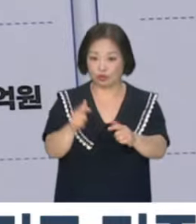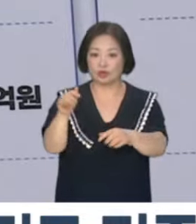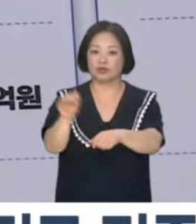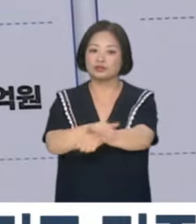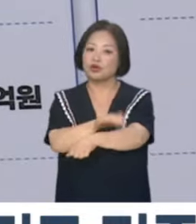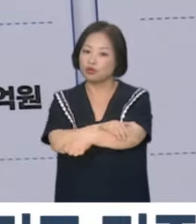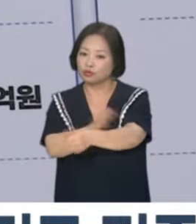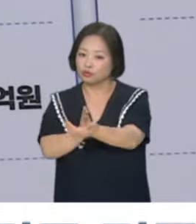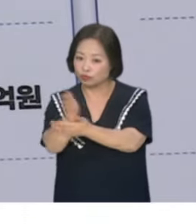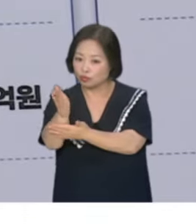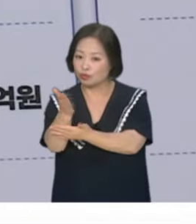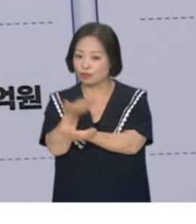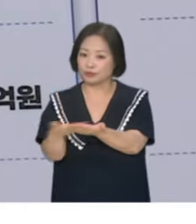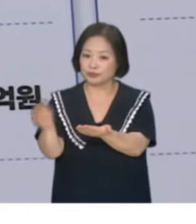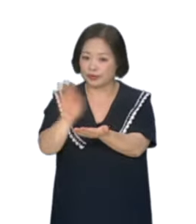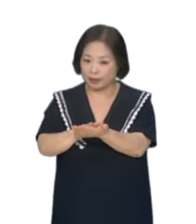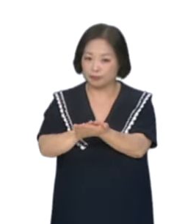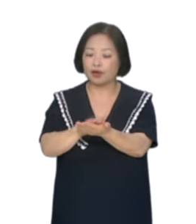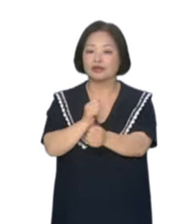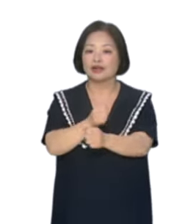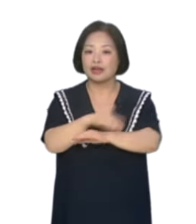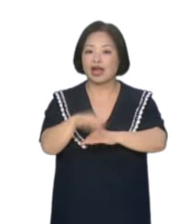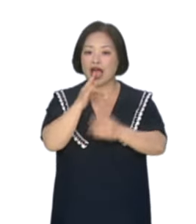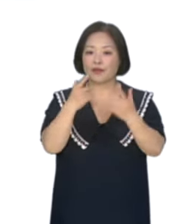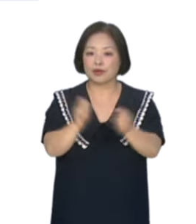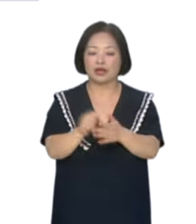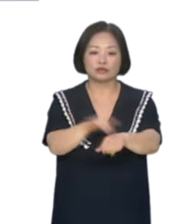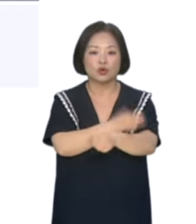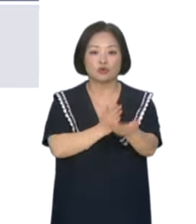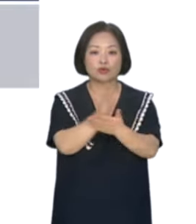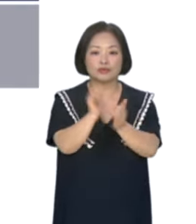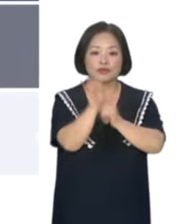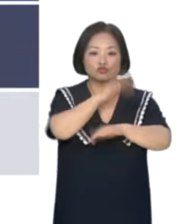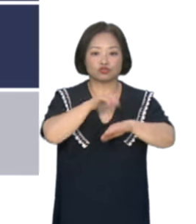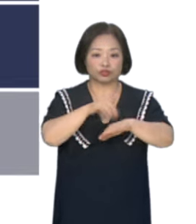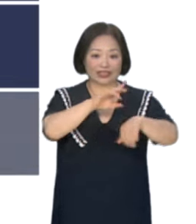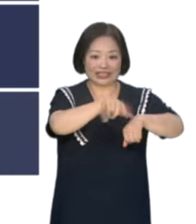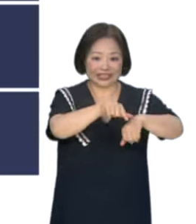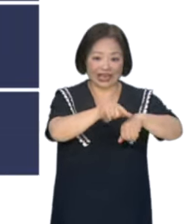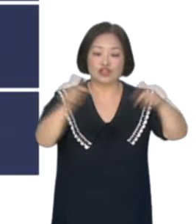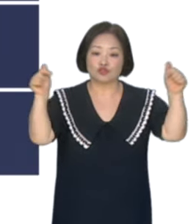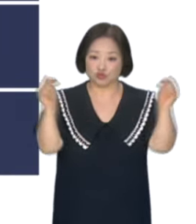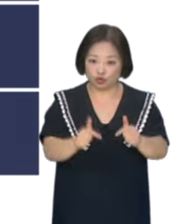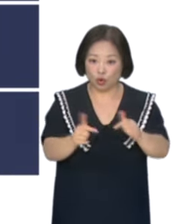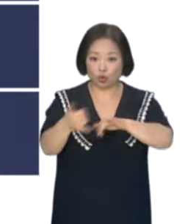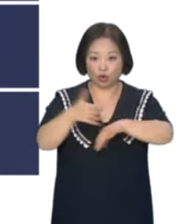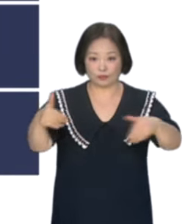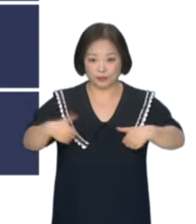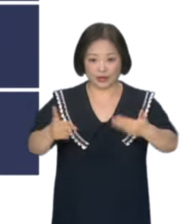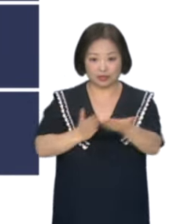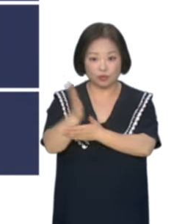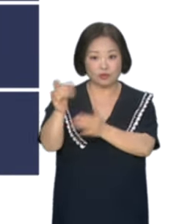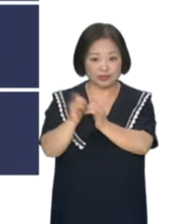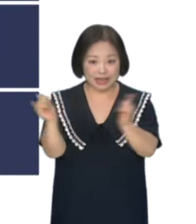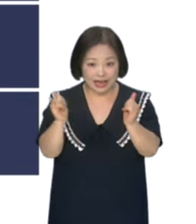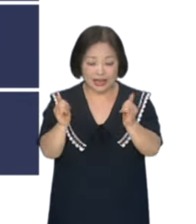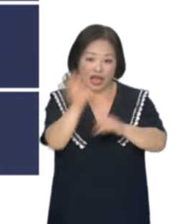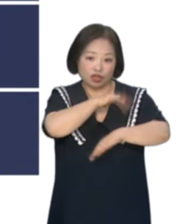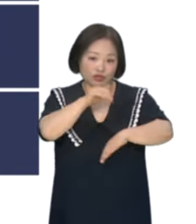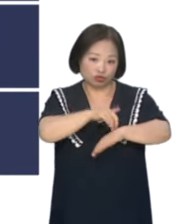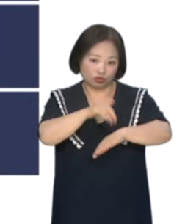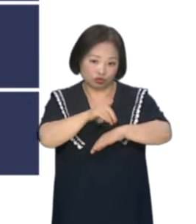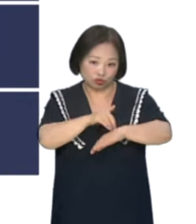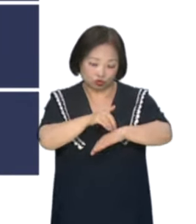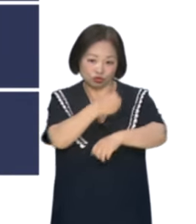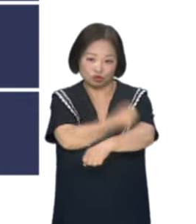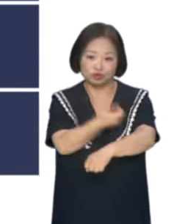개편하는 시범 사업을 추진합니다. 전공의의 수련 시간은 단축하고 필수 분야 전공의의 수련 수당 지급